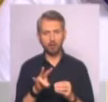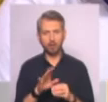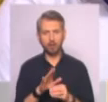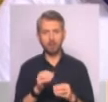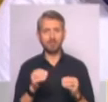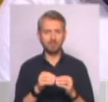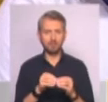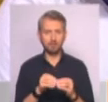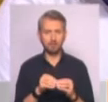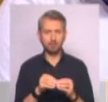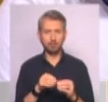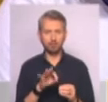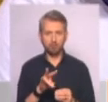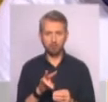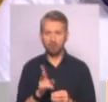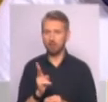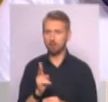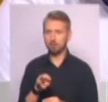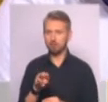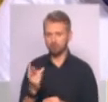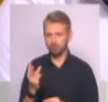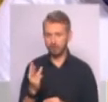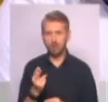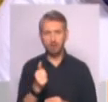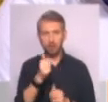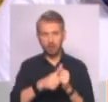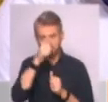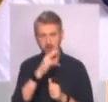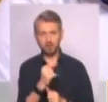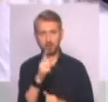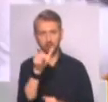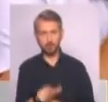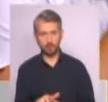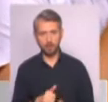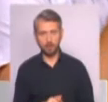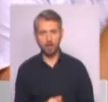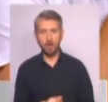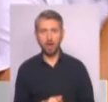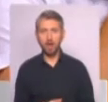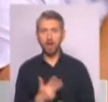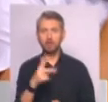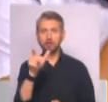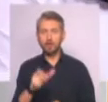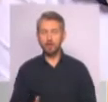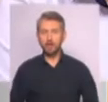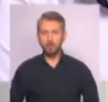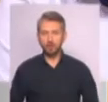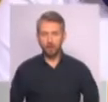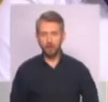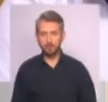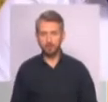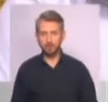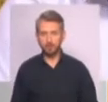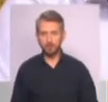10 тонн. Кубометров. Ежемесячно на человека. 3 человека проживают.